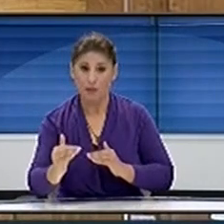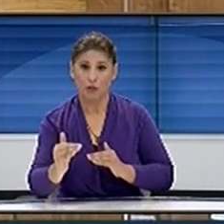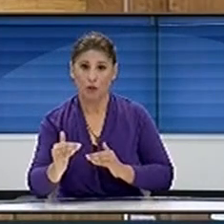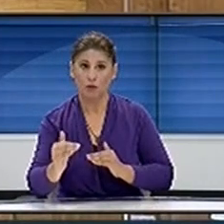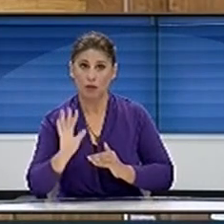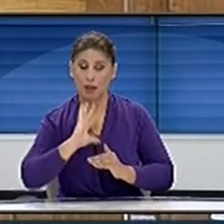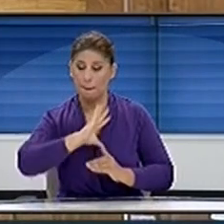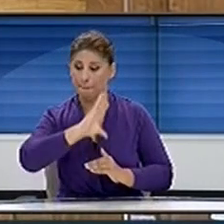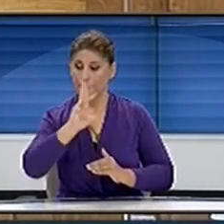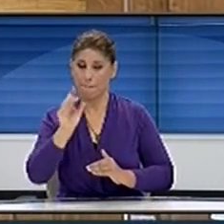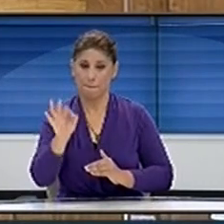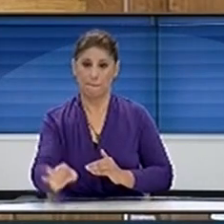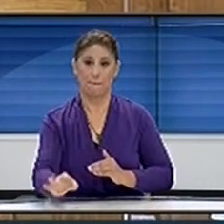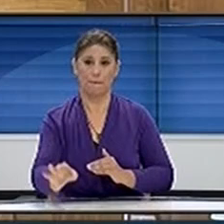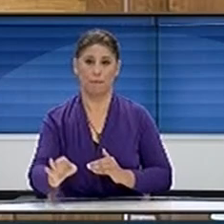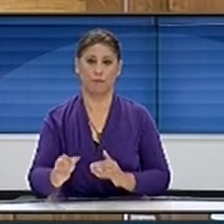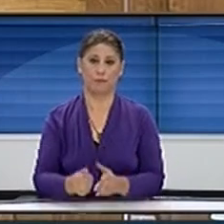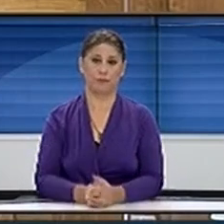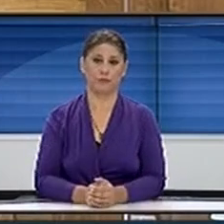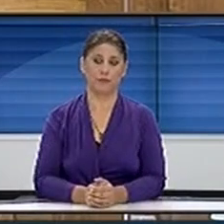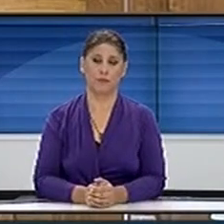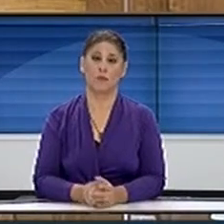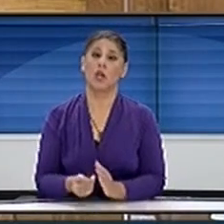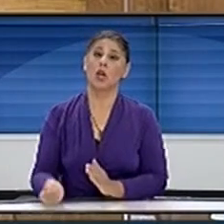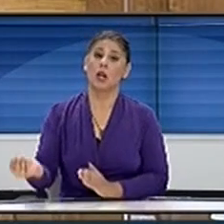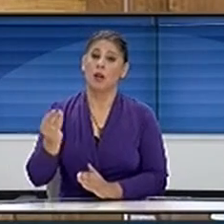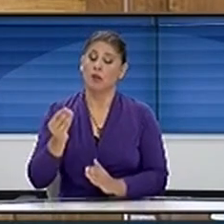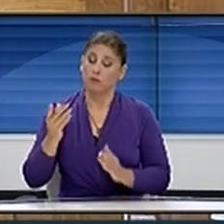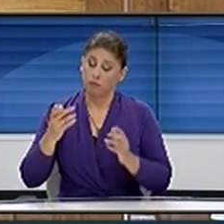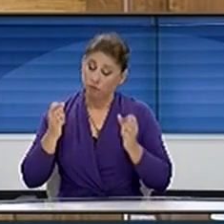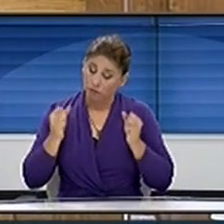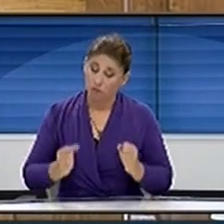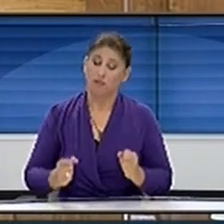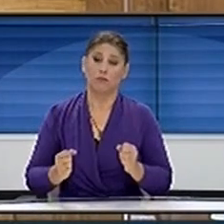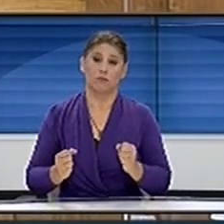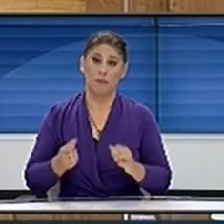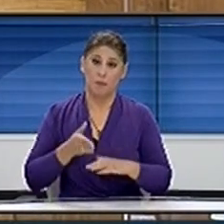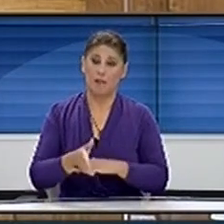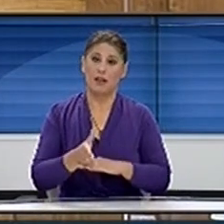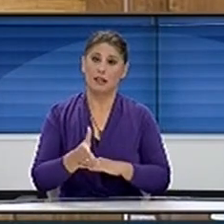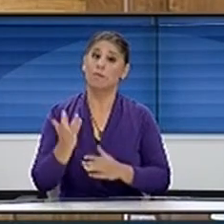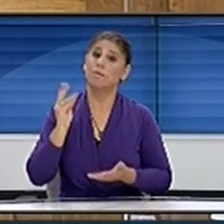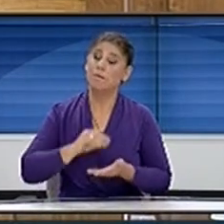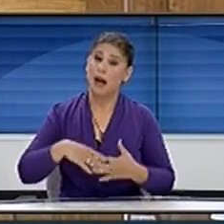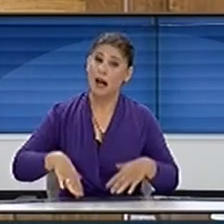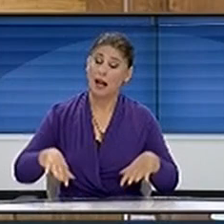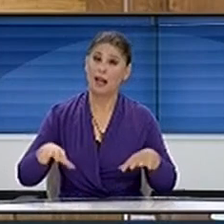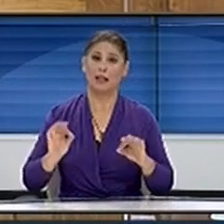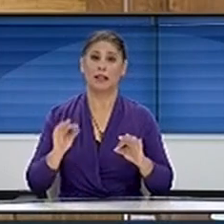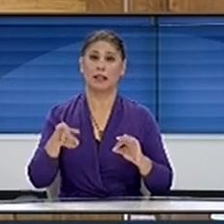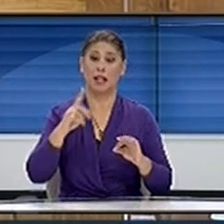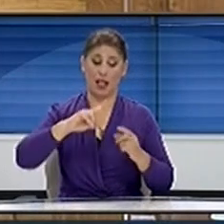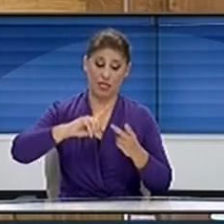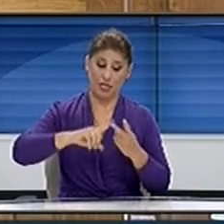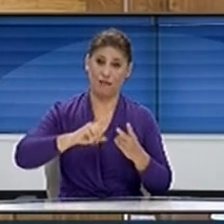μέχρι που να καταλήξουμε σε πιο δραστικές θεσμικές παρεμβάσεις, να επανέλθουμε τουλάχιστον στον